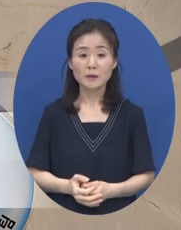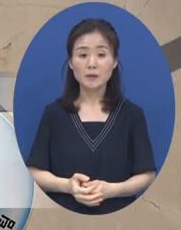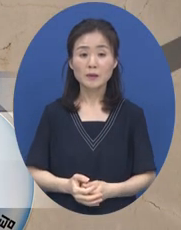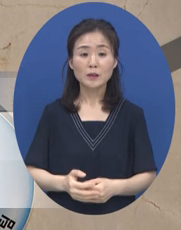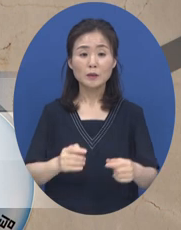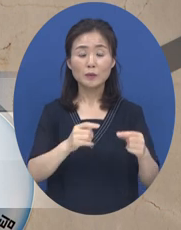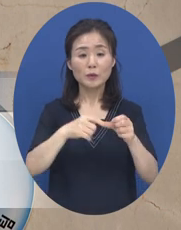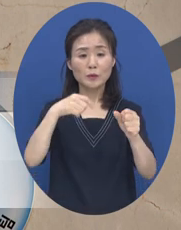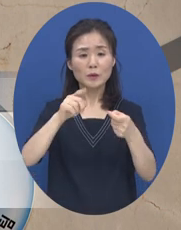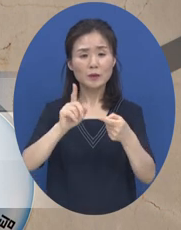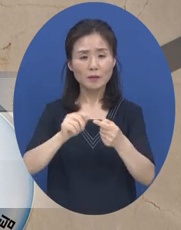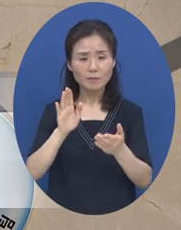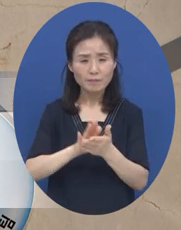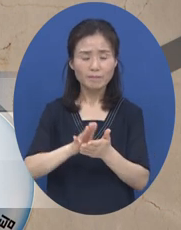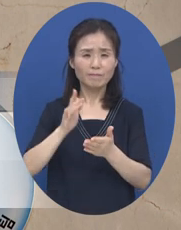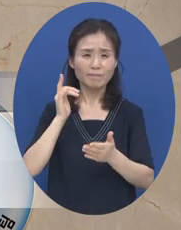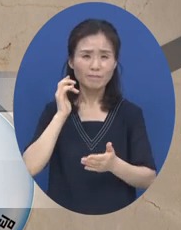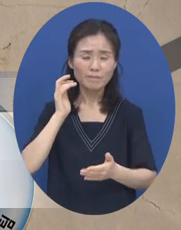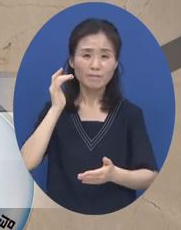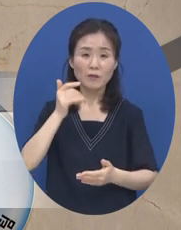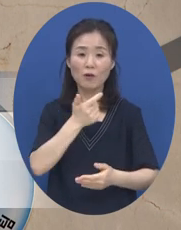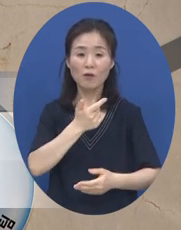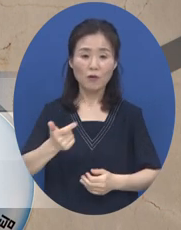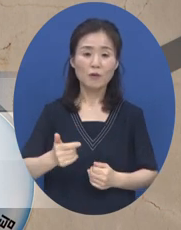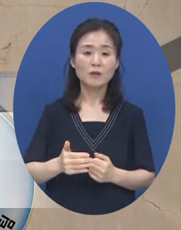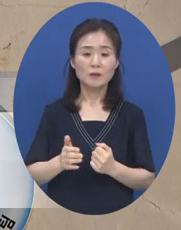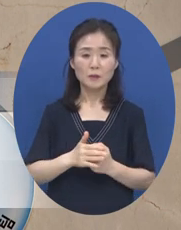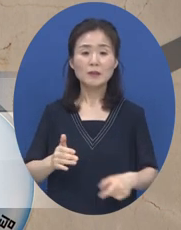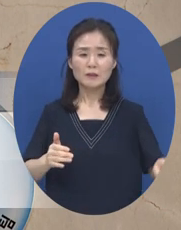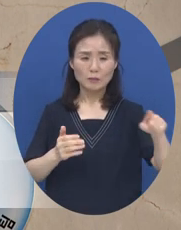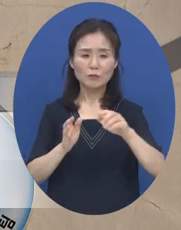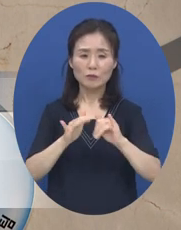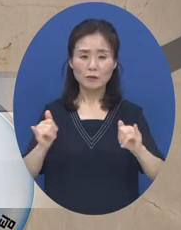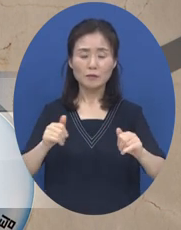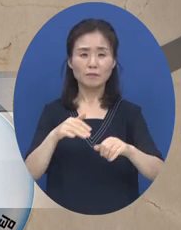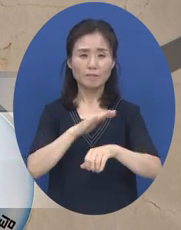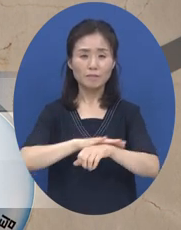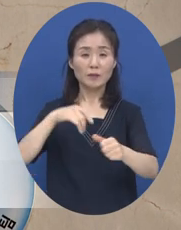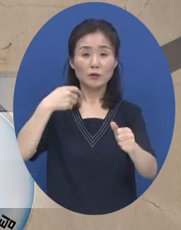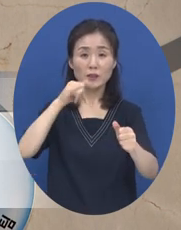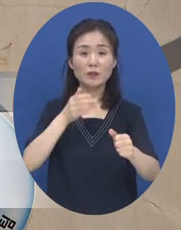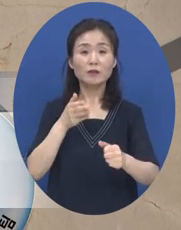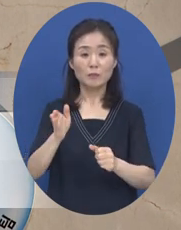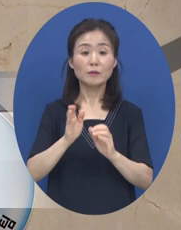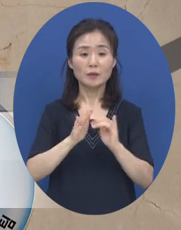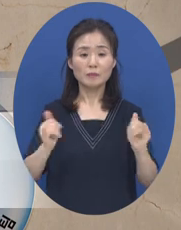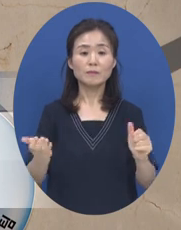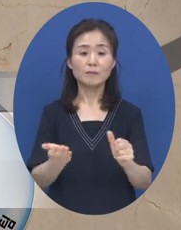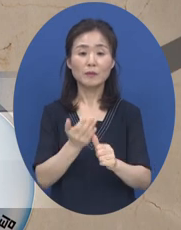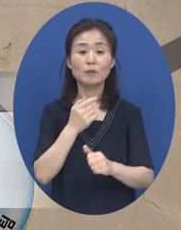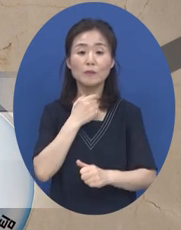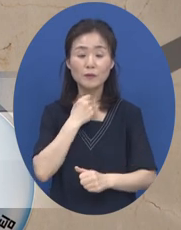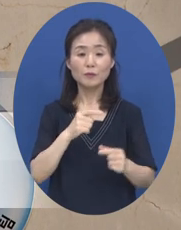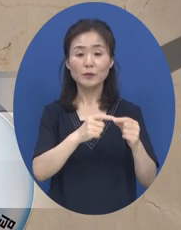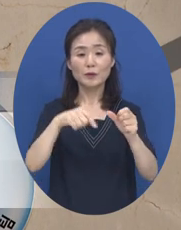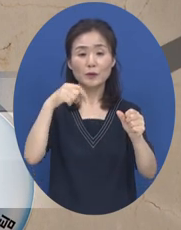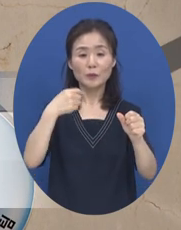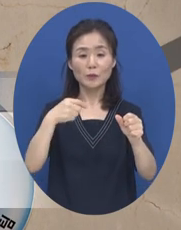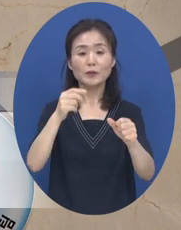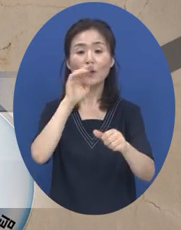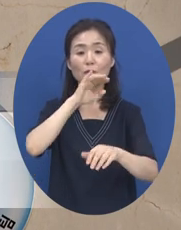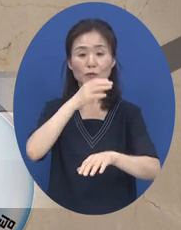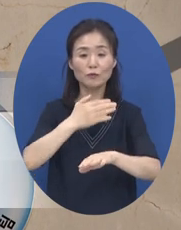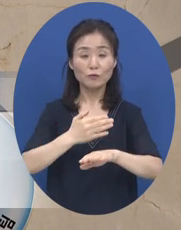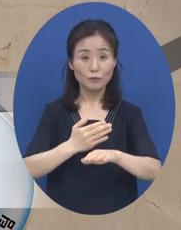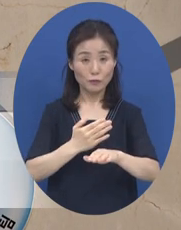대한 열망과 갈망이 너무 크기 때문에 그들을 잘 가르칠 수 있는 전문 인력을 양성하고자 문해교원